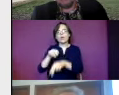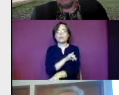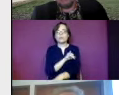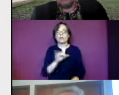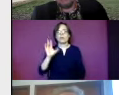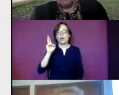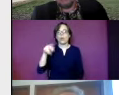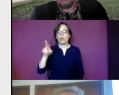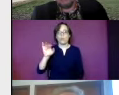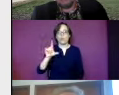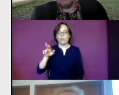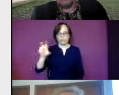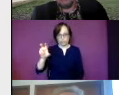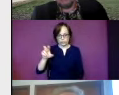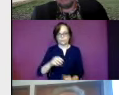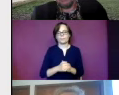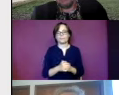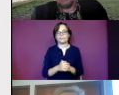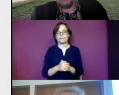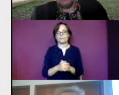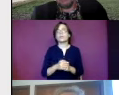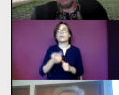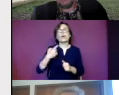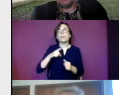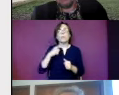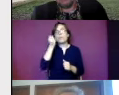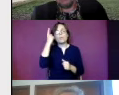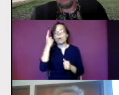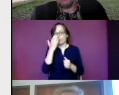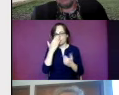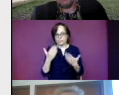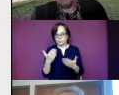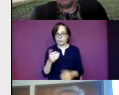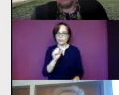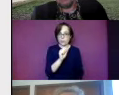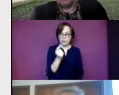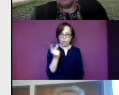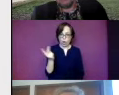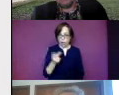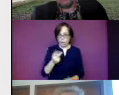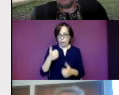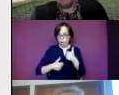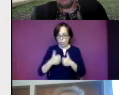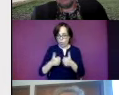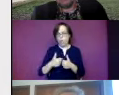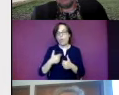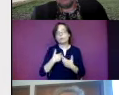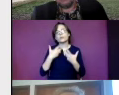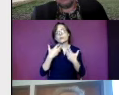Kuryłowicza. I naszym zamysłem było w obydwu konkursach trochę wyjść poza ramy